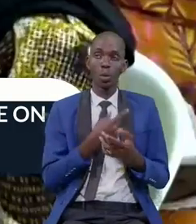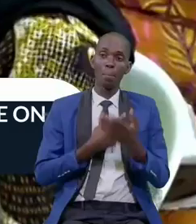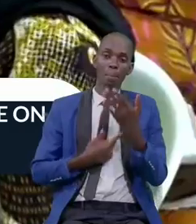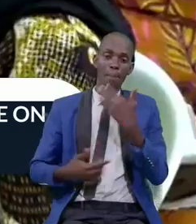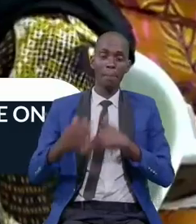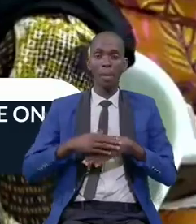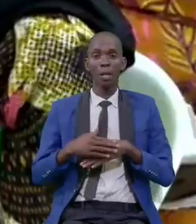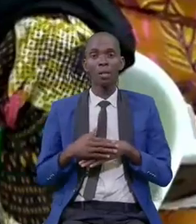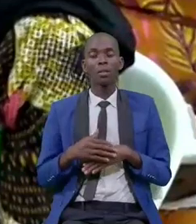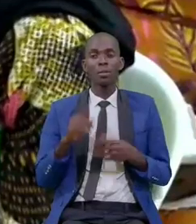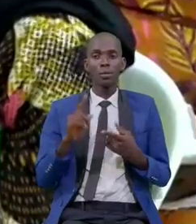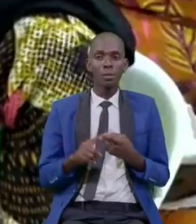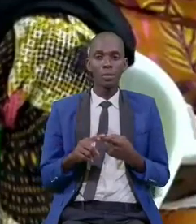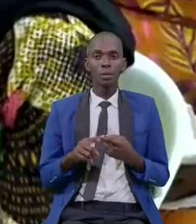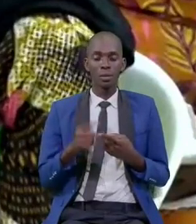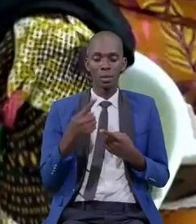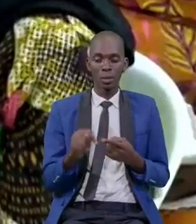pays,